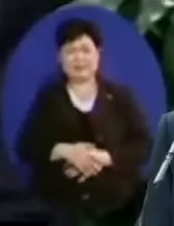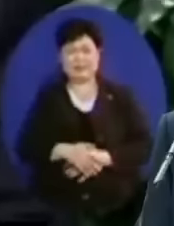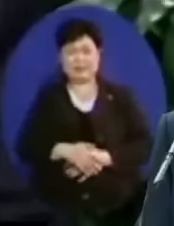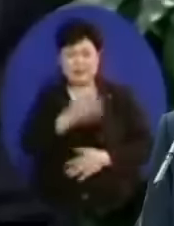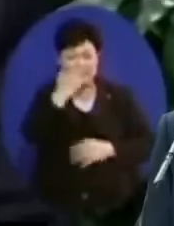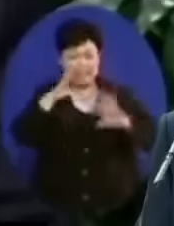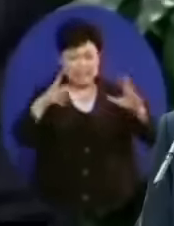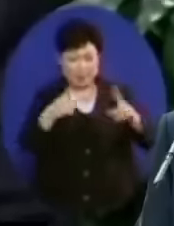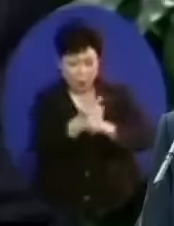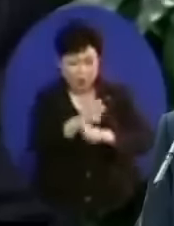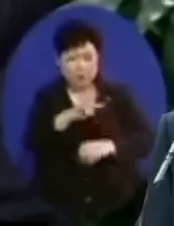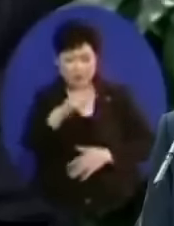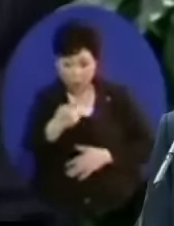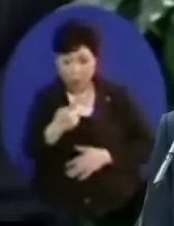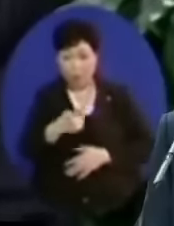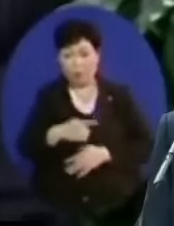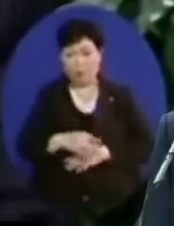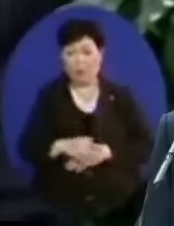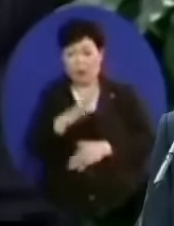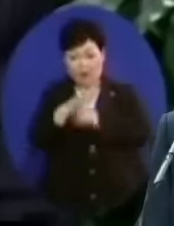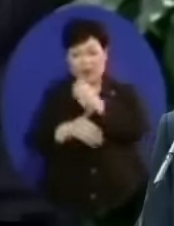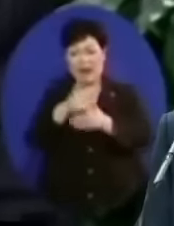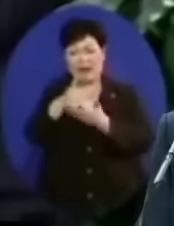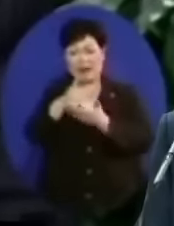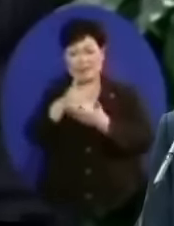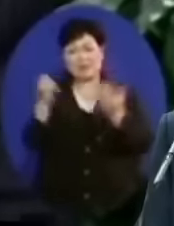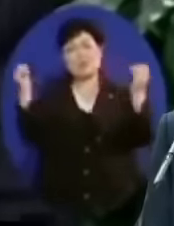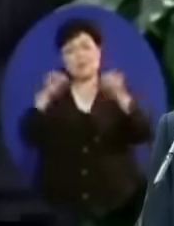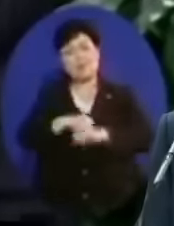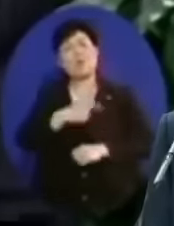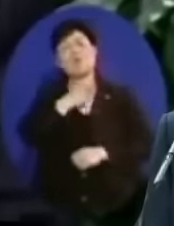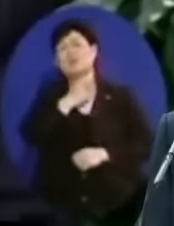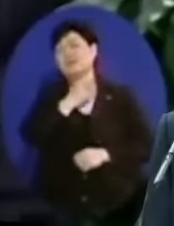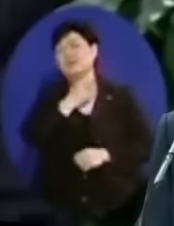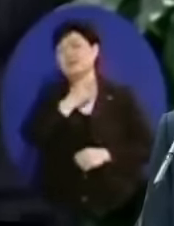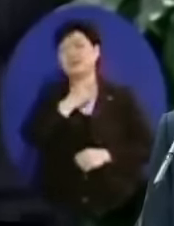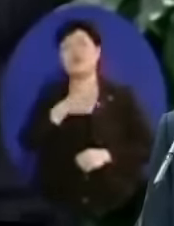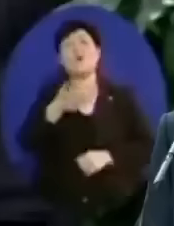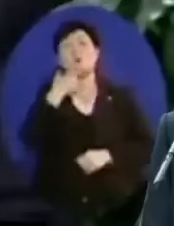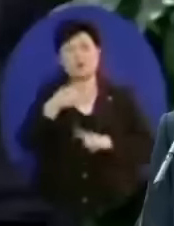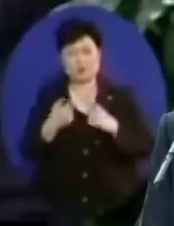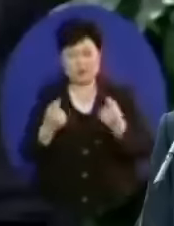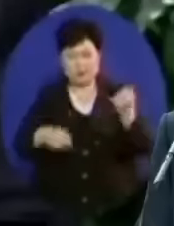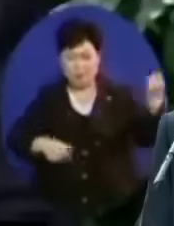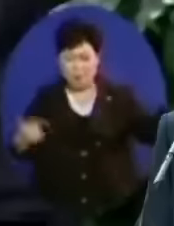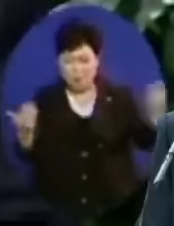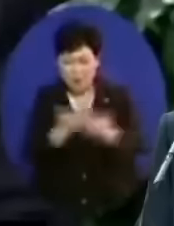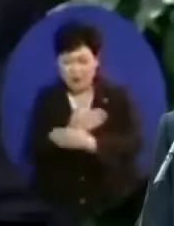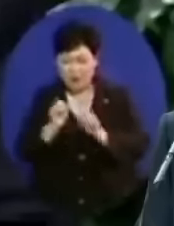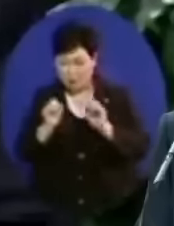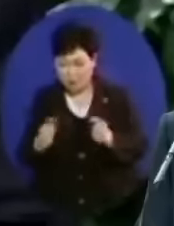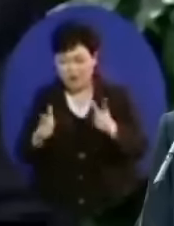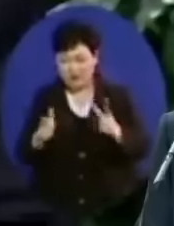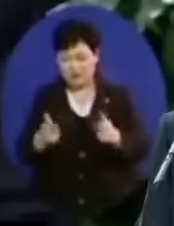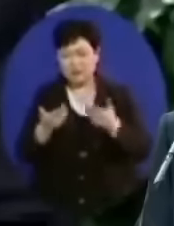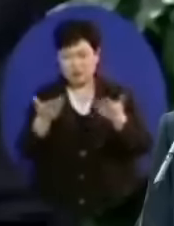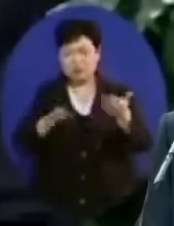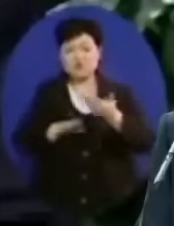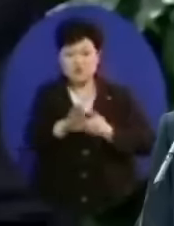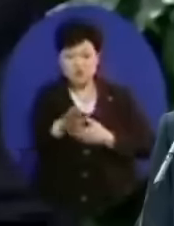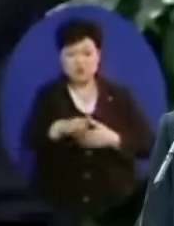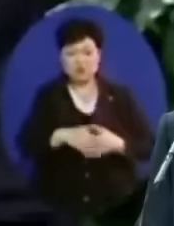이스라엘의 원수라도 하나님은 멸망하기를 원하지 않았습니다. 회개의 기회를 주시고 난